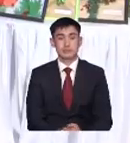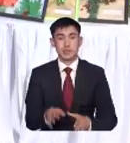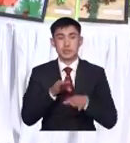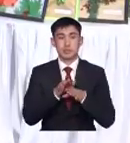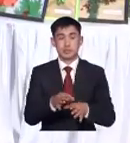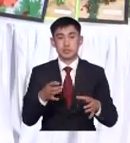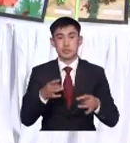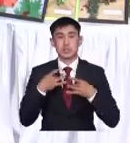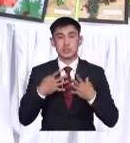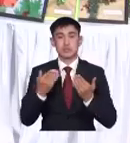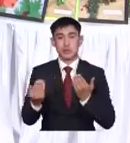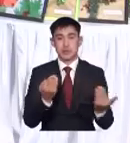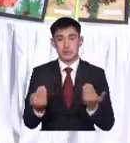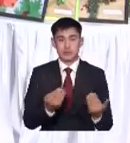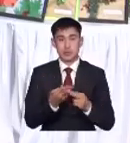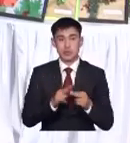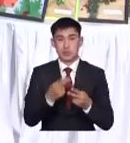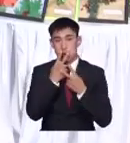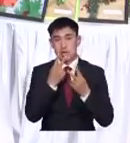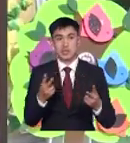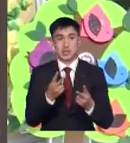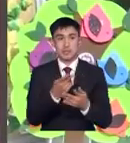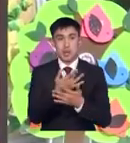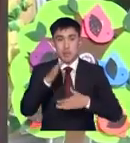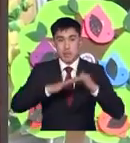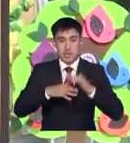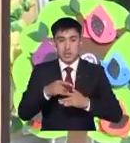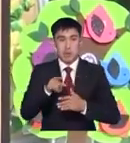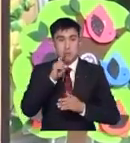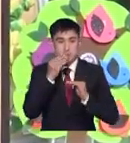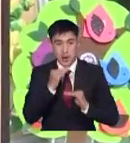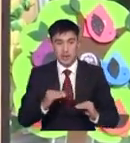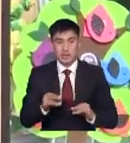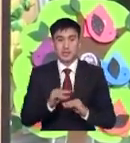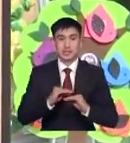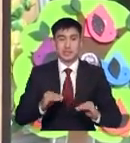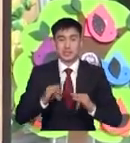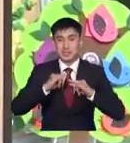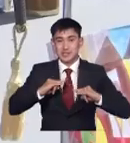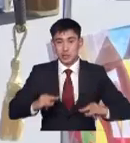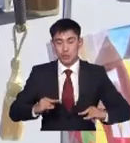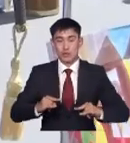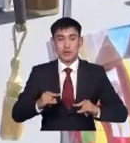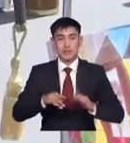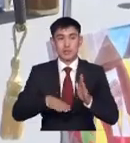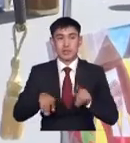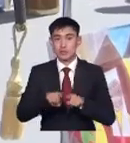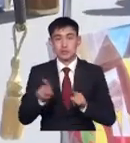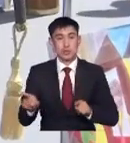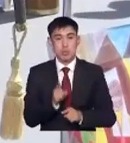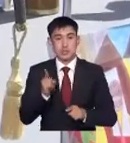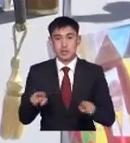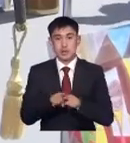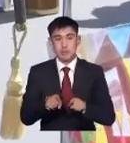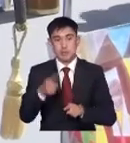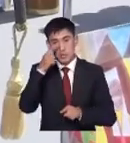Сопровождалось торжество ярмаркой, выставкой, в которой были продемонстрированы поделки самых маленьких. Воспитанники детских садов дадут фору даже мастерам. Сначала и